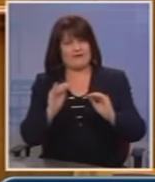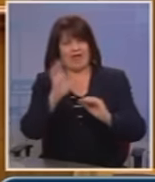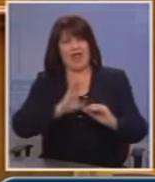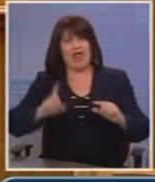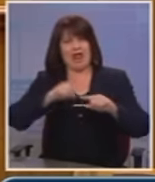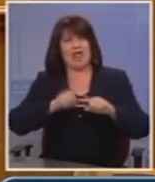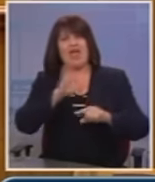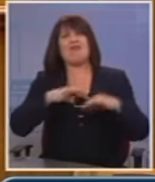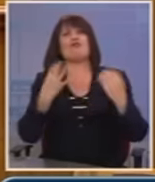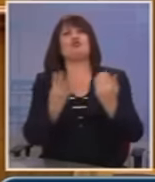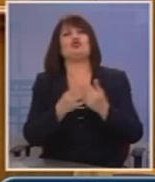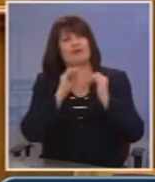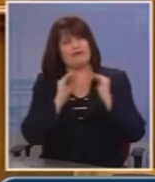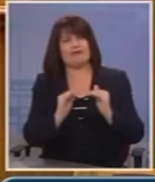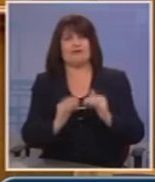στη ζώνη του ευρώ.